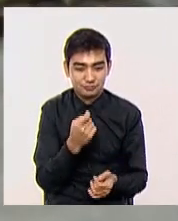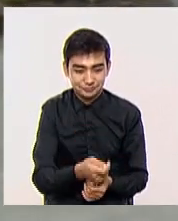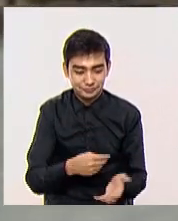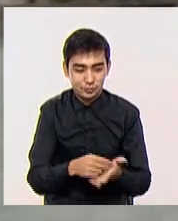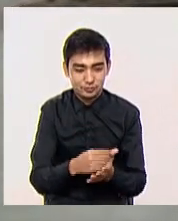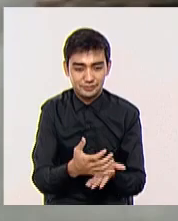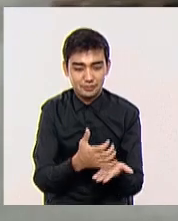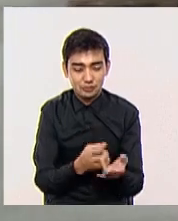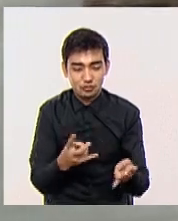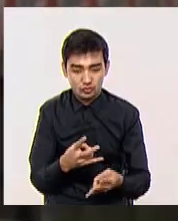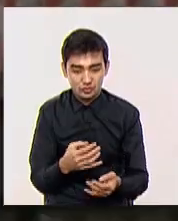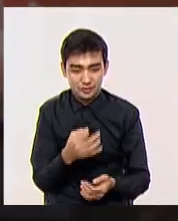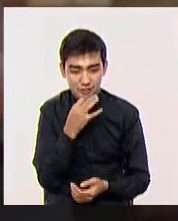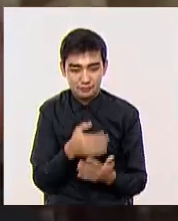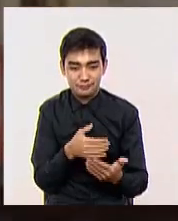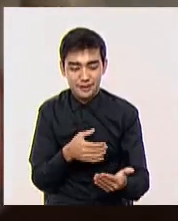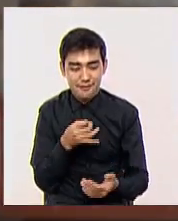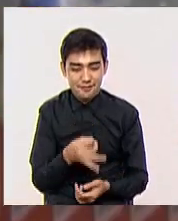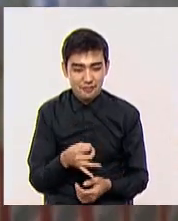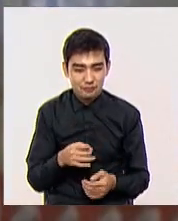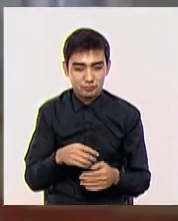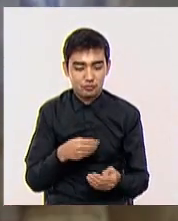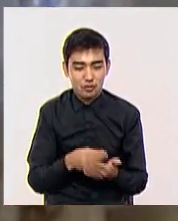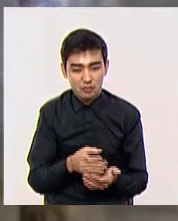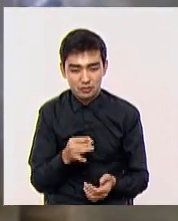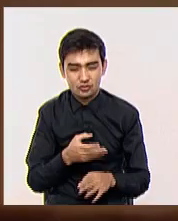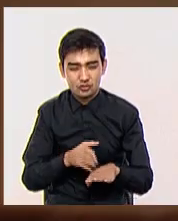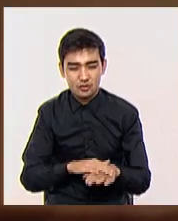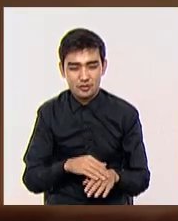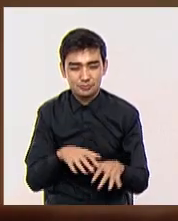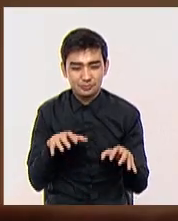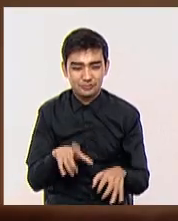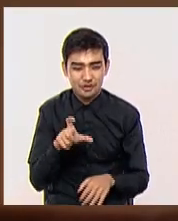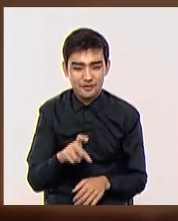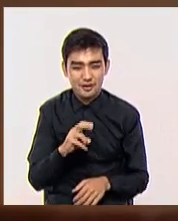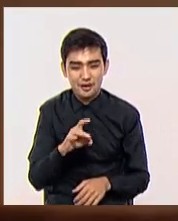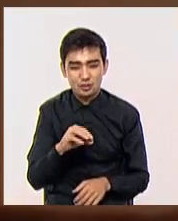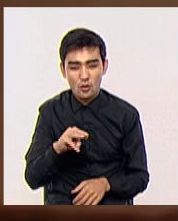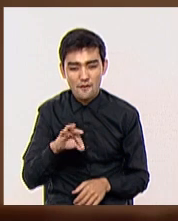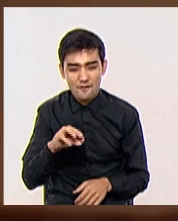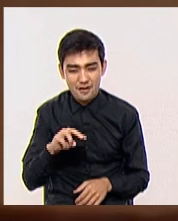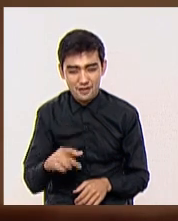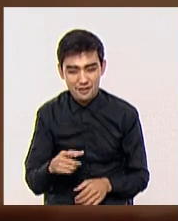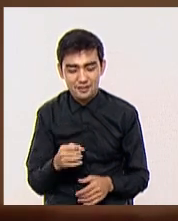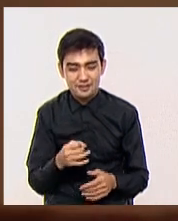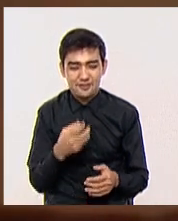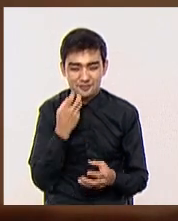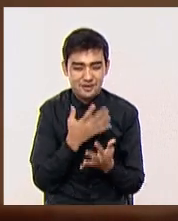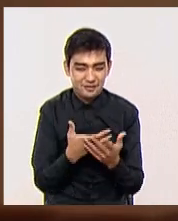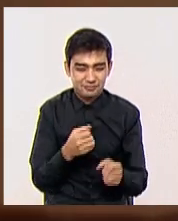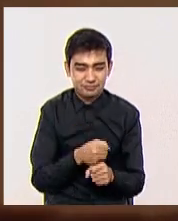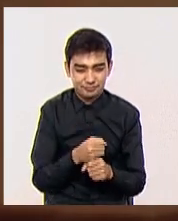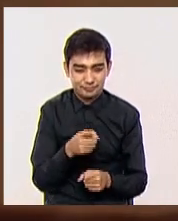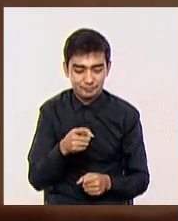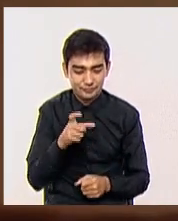низкая. Но раскачать дремлющих чиновников тяжело, говорит председатель правления Союза картофелеводов и овощеводов. Не действует. Вот в